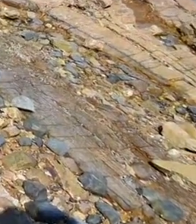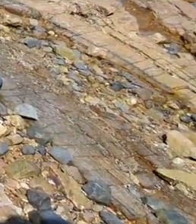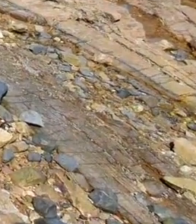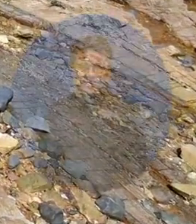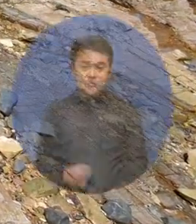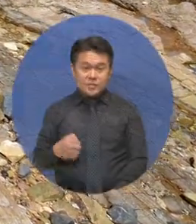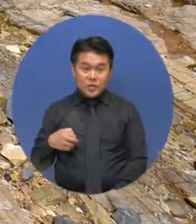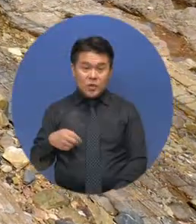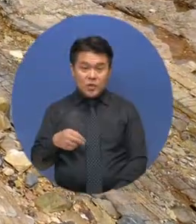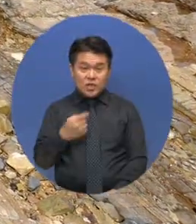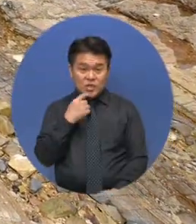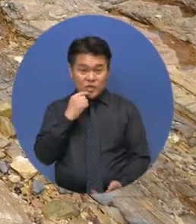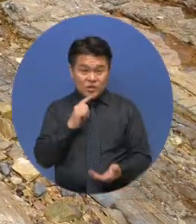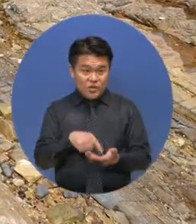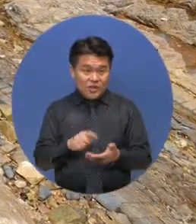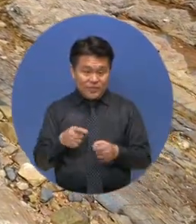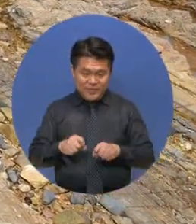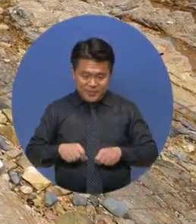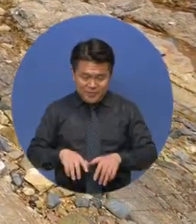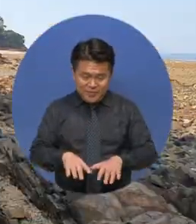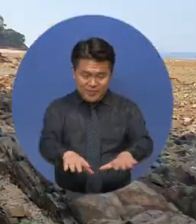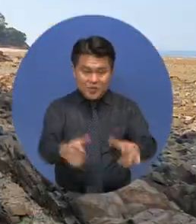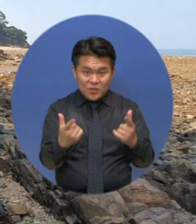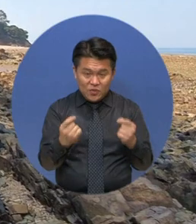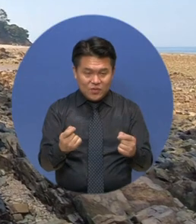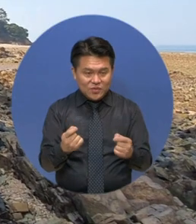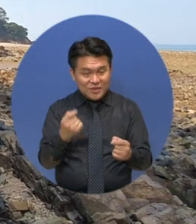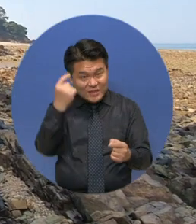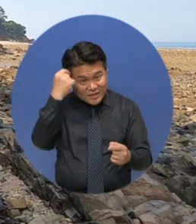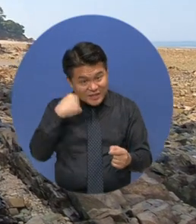걷기 쉽게 양탄자를 깔아놓은 것 같은 바위들.